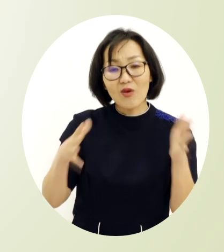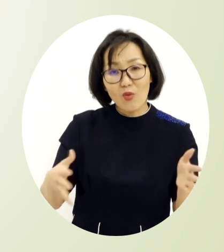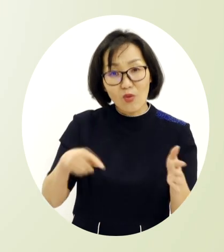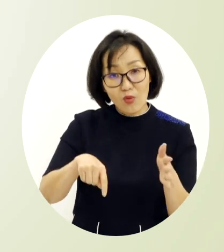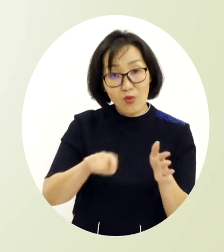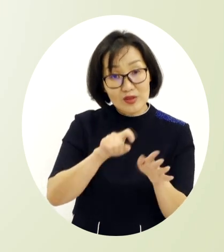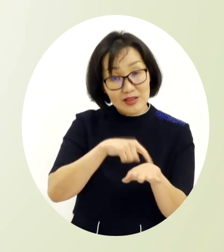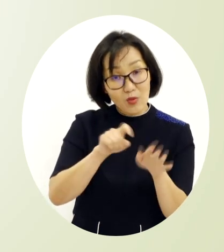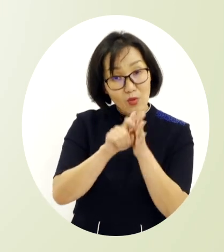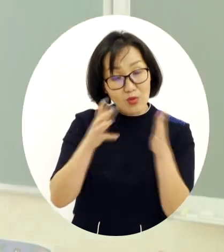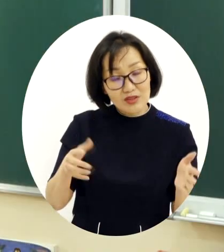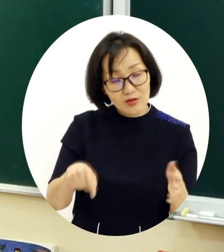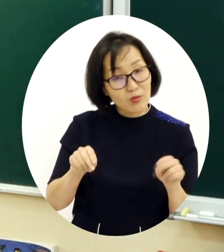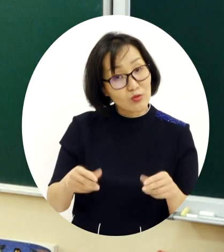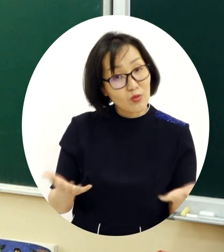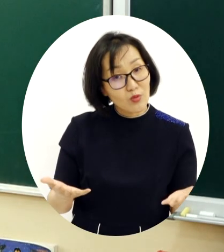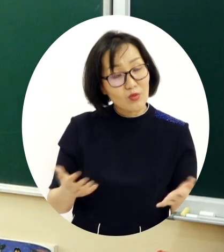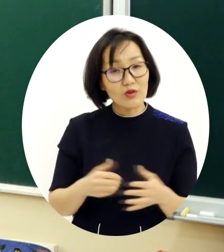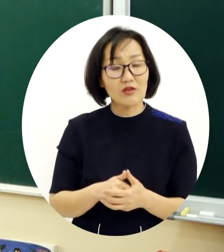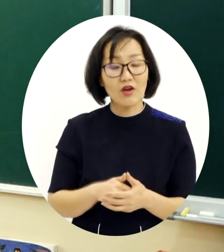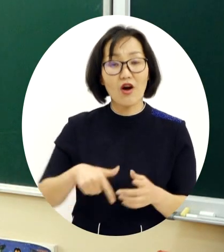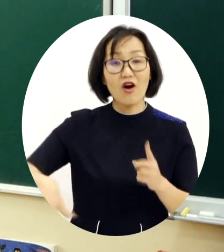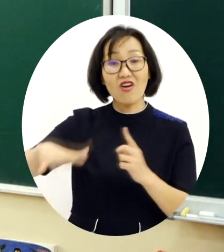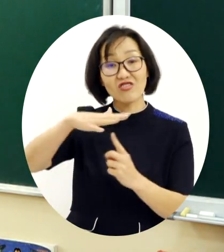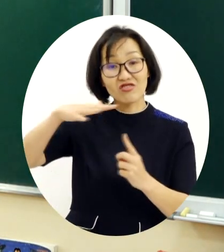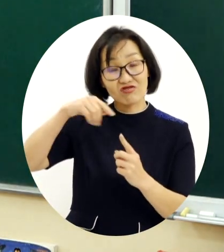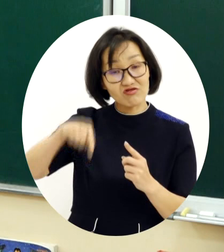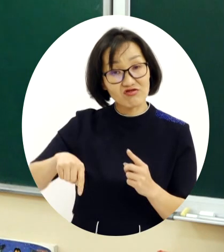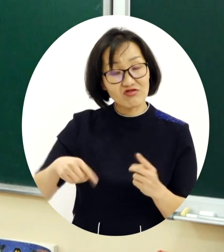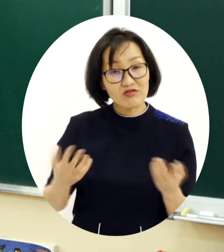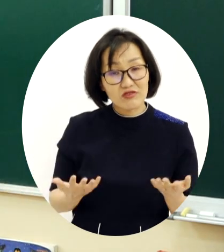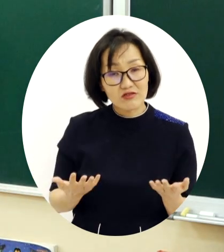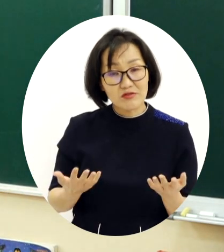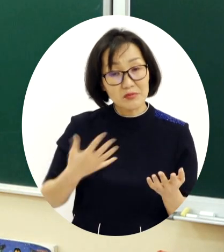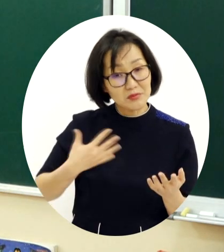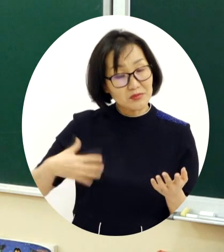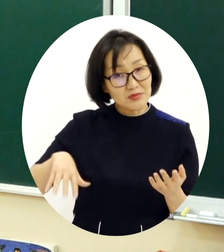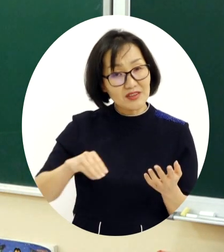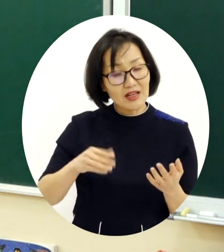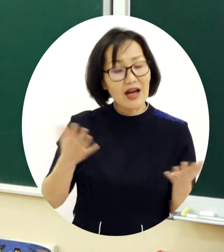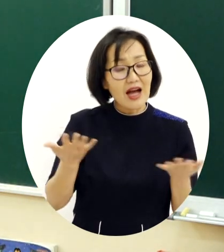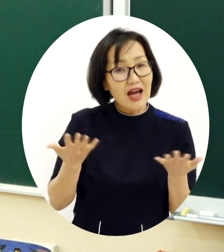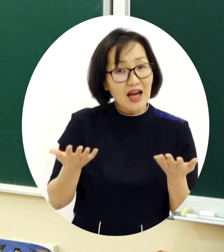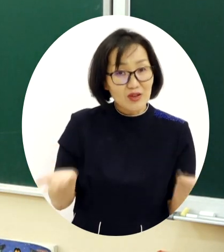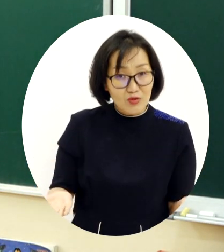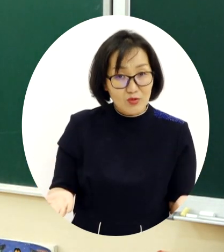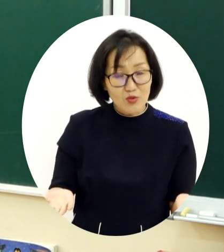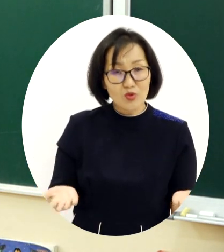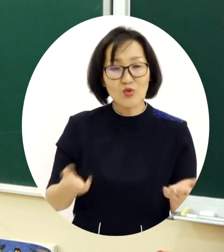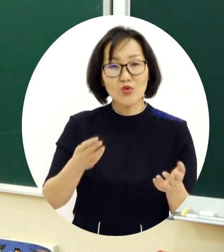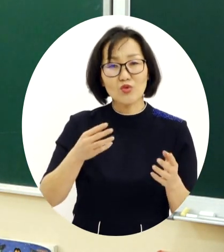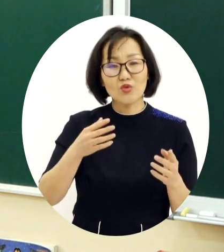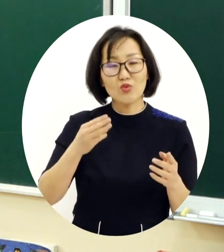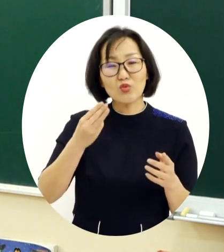вэ? За тэгэхээр орчин гэдгийг бид нар хаан буюу тухайн